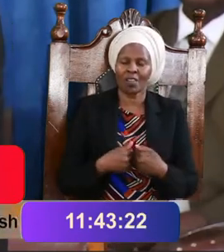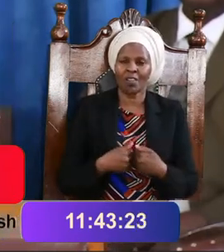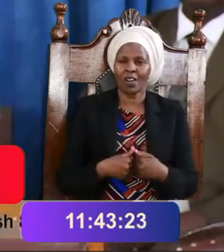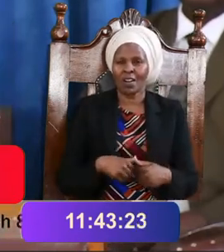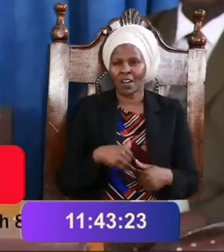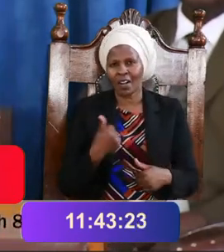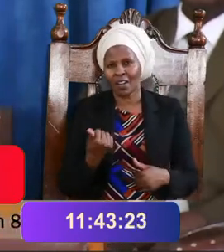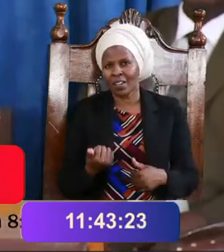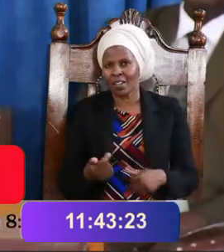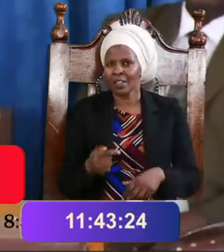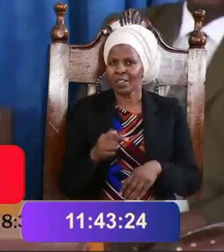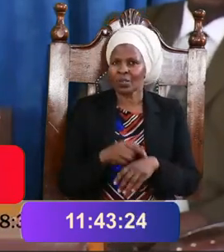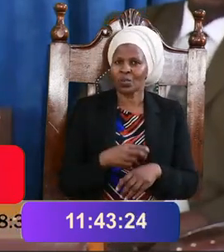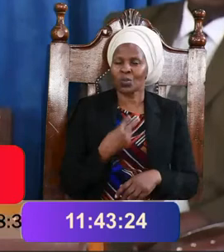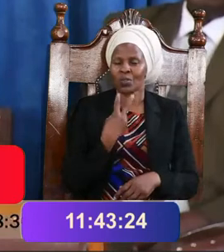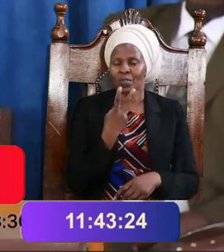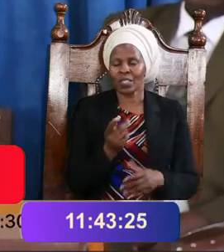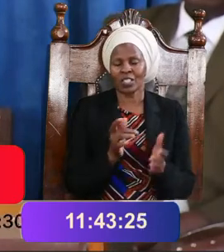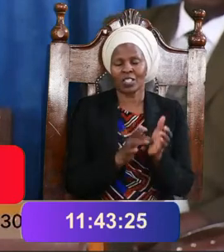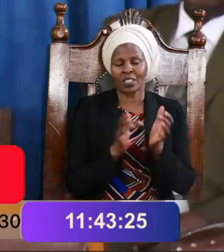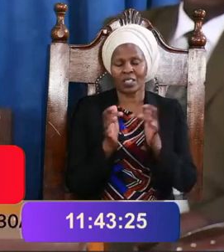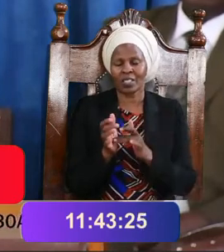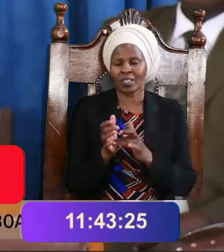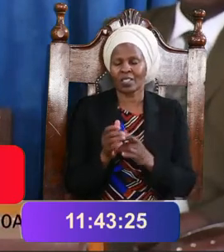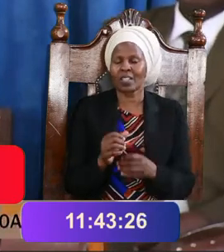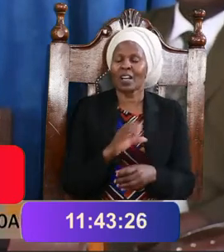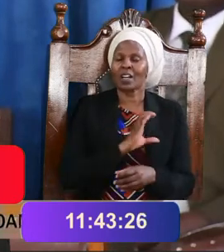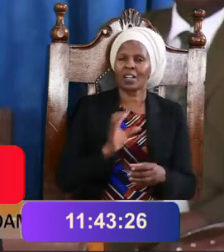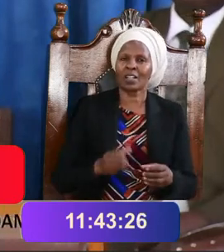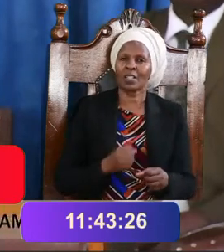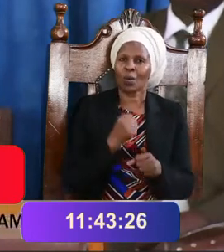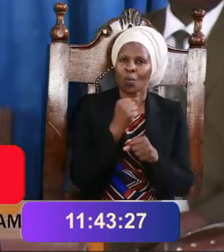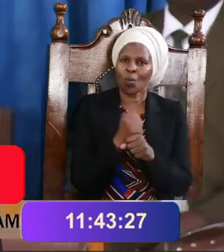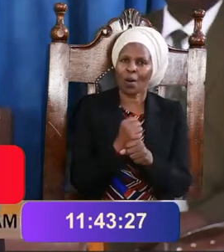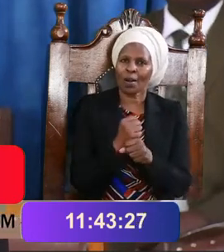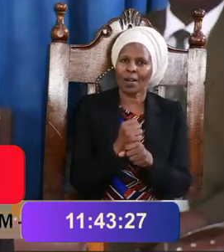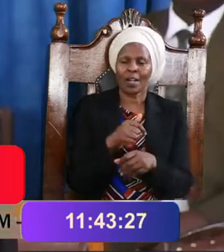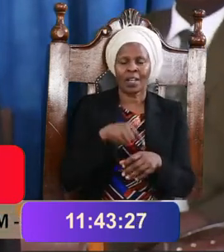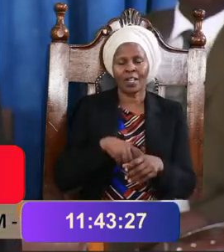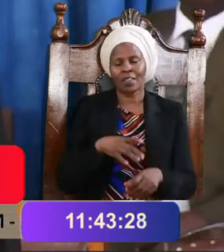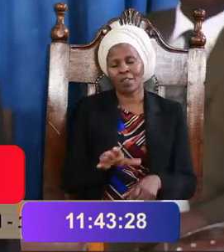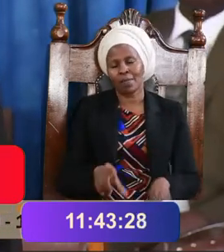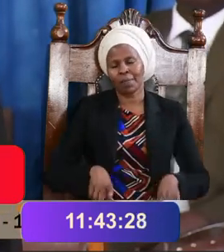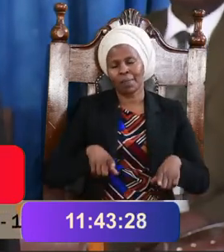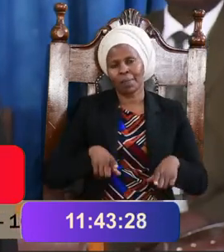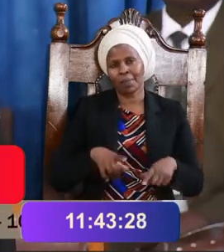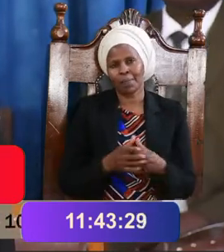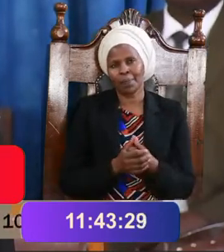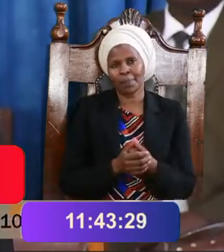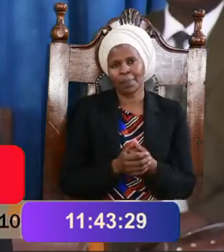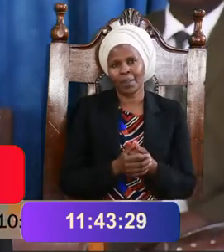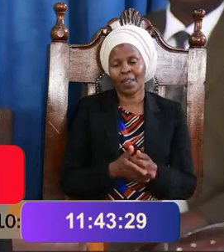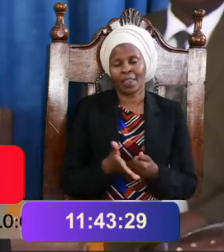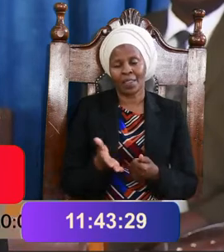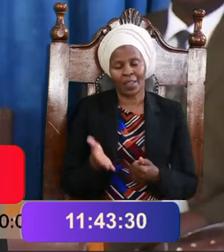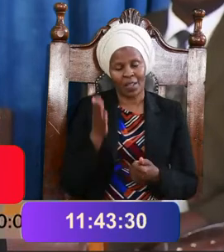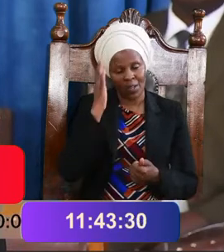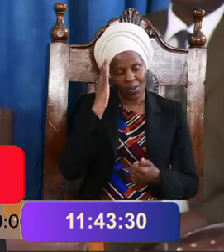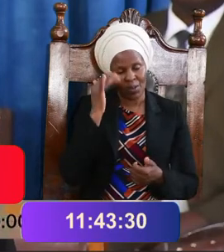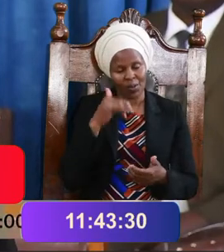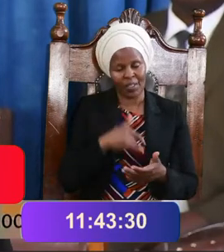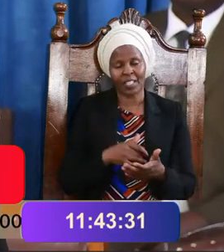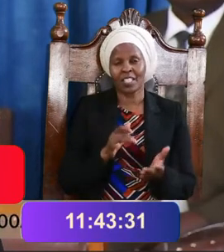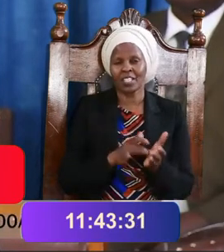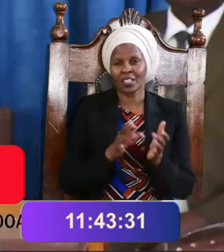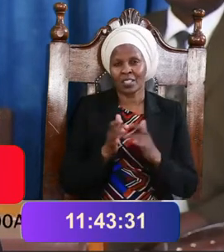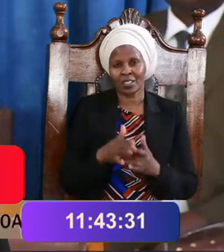ya kuona Yesu Kristo akifanya kazi katika maisha yao. He knew Yesu Kristo